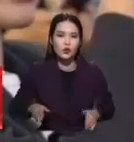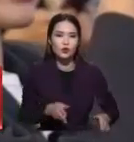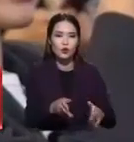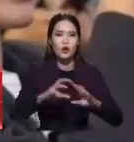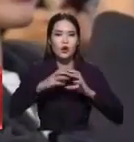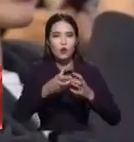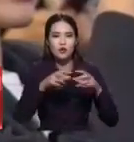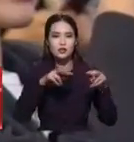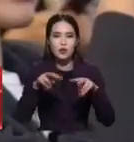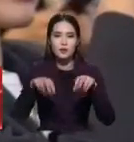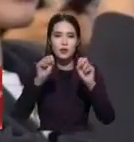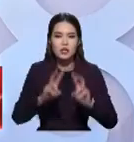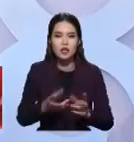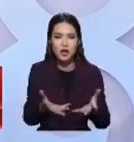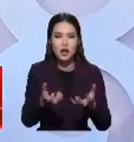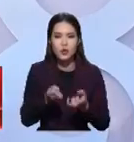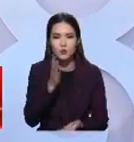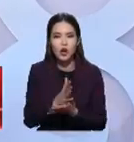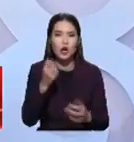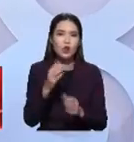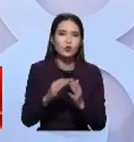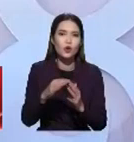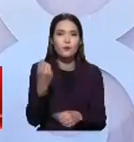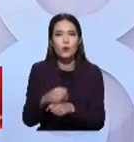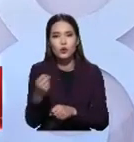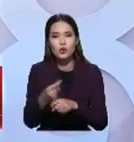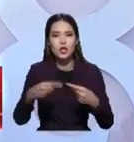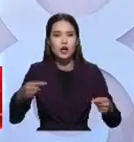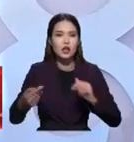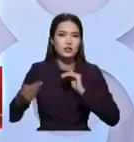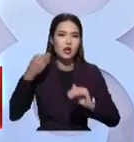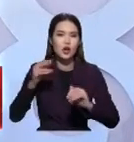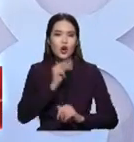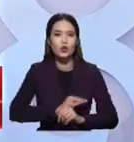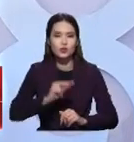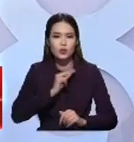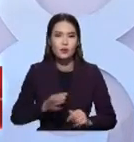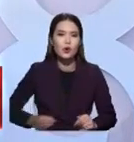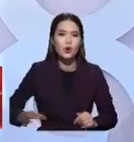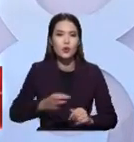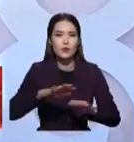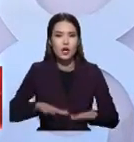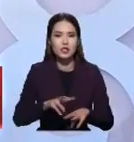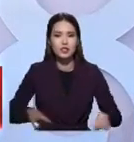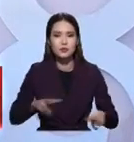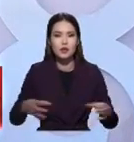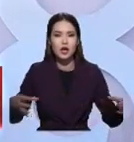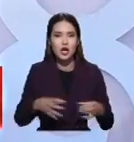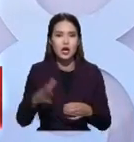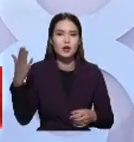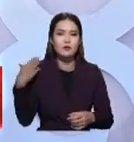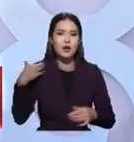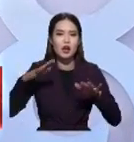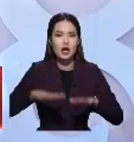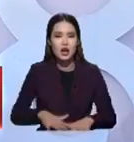қоғамдық бақылау функцияларын алуды және тұрмыстағы зорлық-зомбылықтың алдын алу жұмыстары бойынша облыстар мен министрліктердің басшыларын